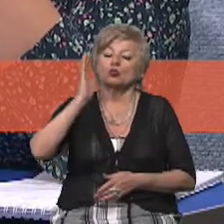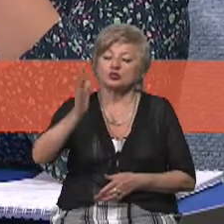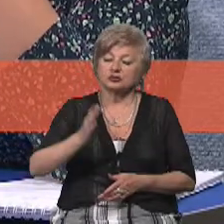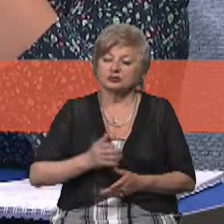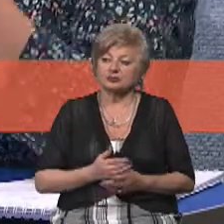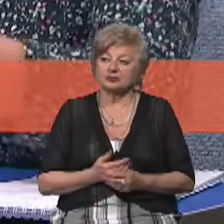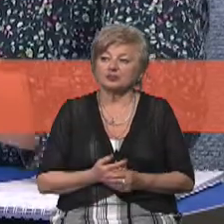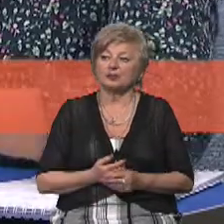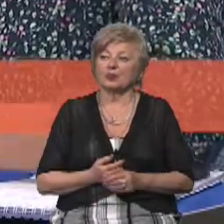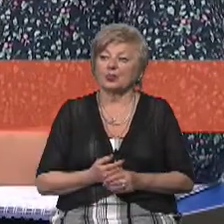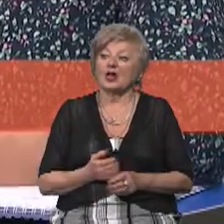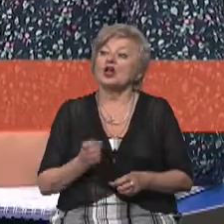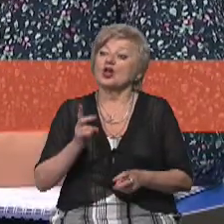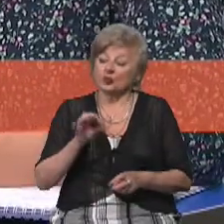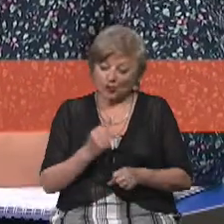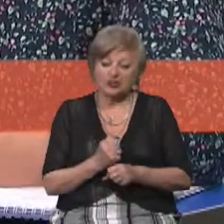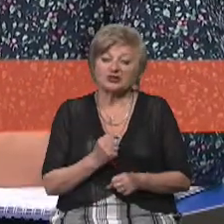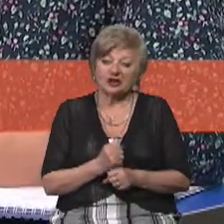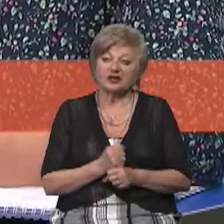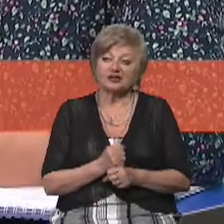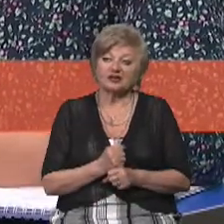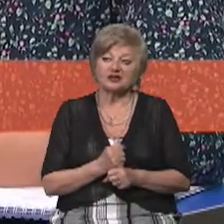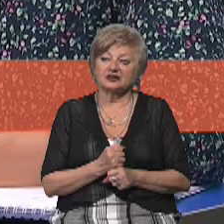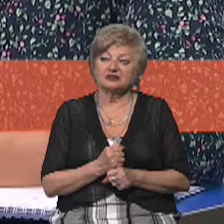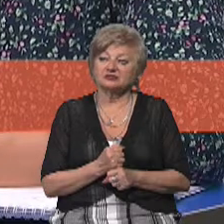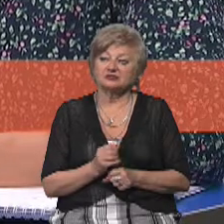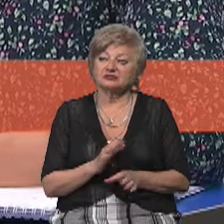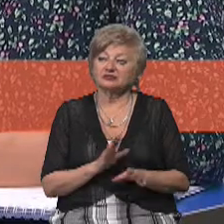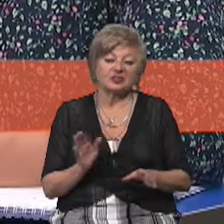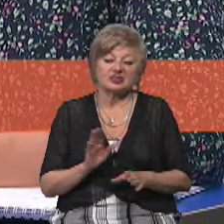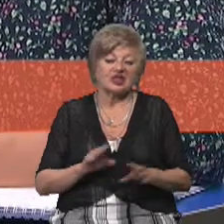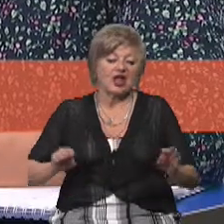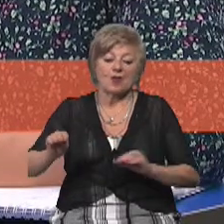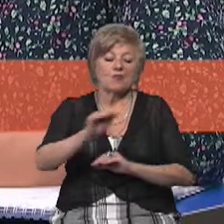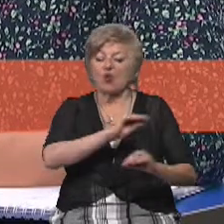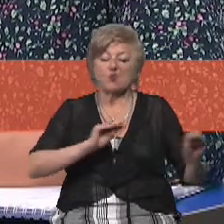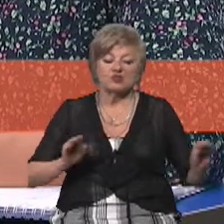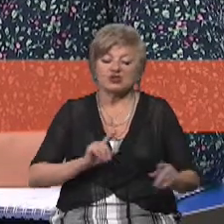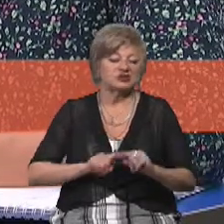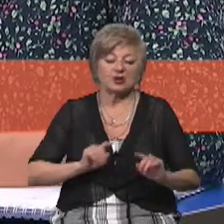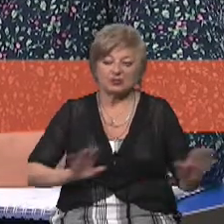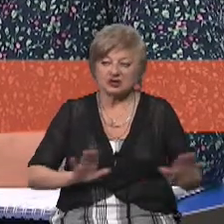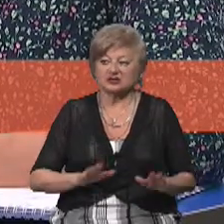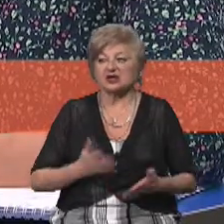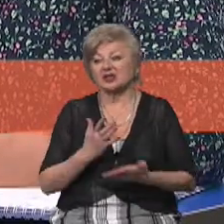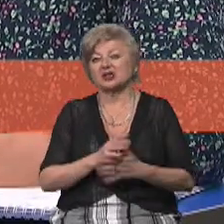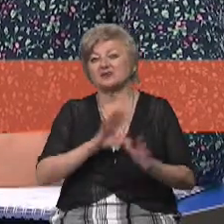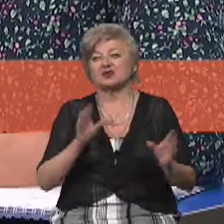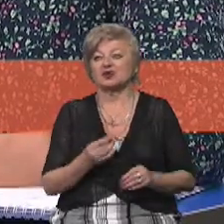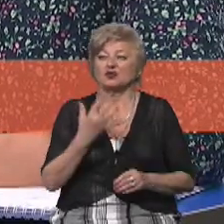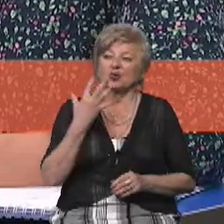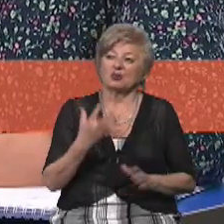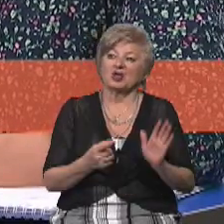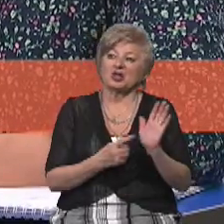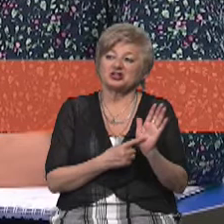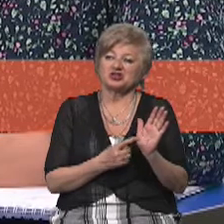бути. Але робиться це не мобільно і не оперативно. Не мобільно, не оперативно. Є кілька, там, 5 чи 6